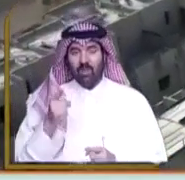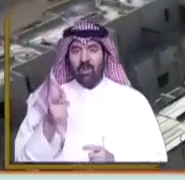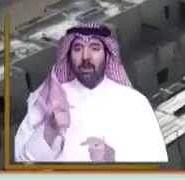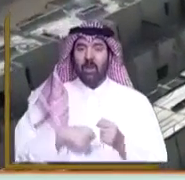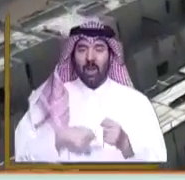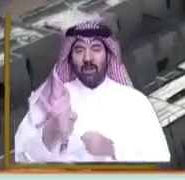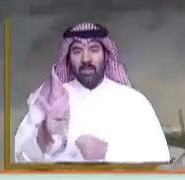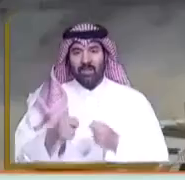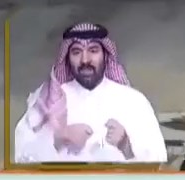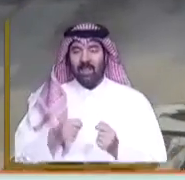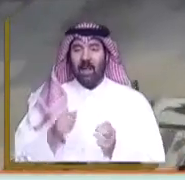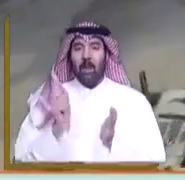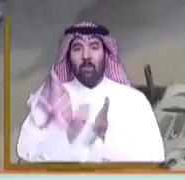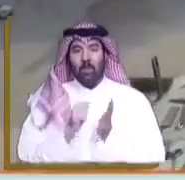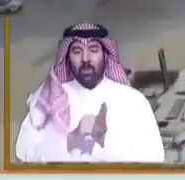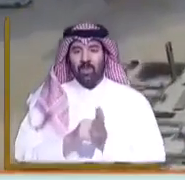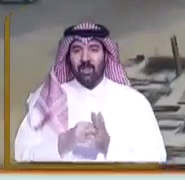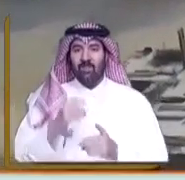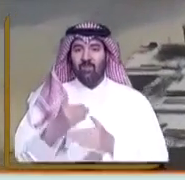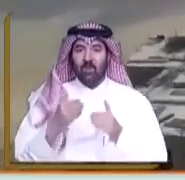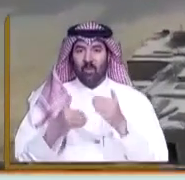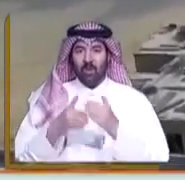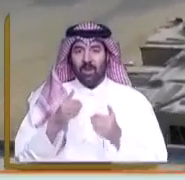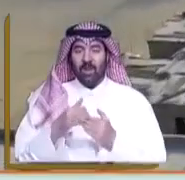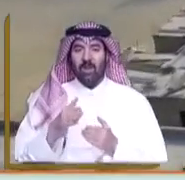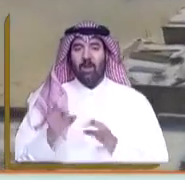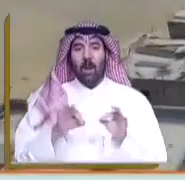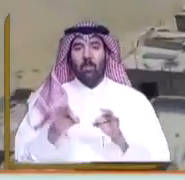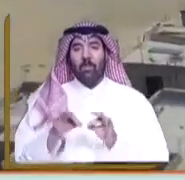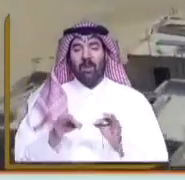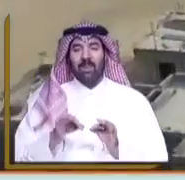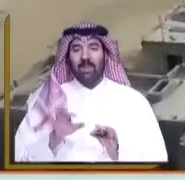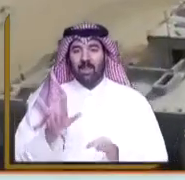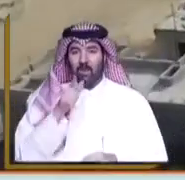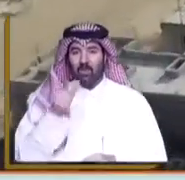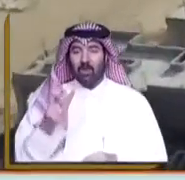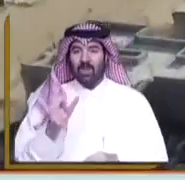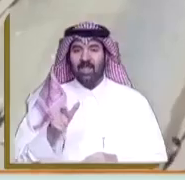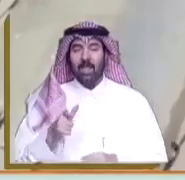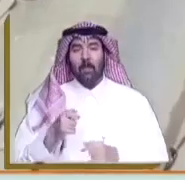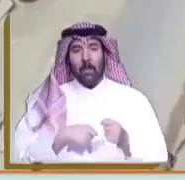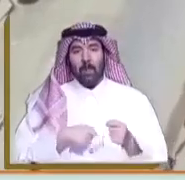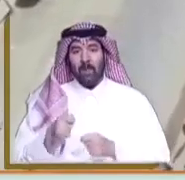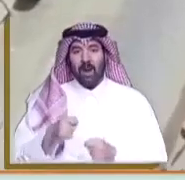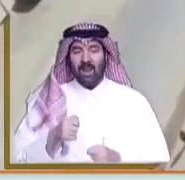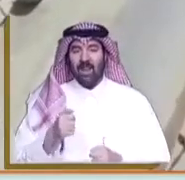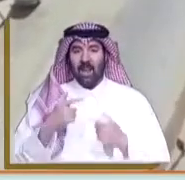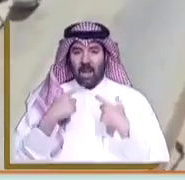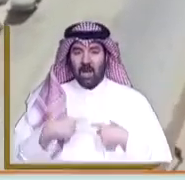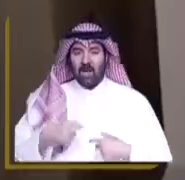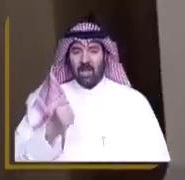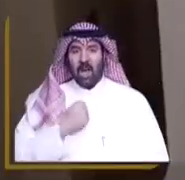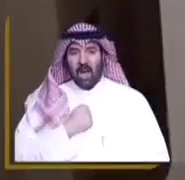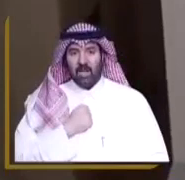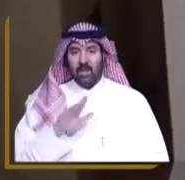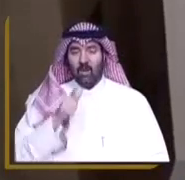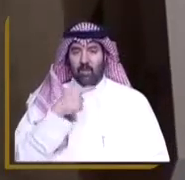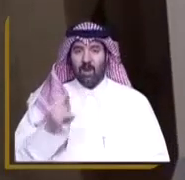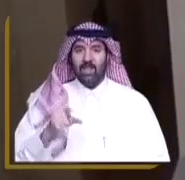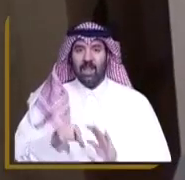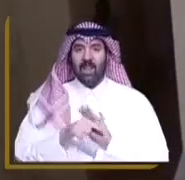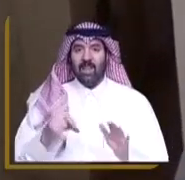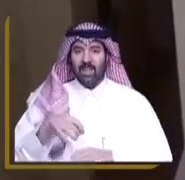المنازل والمستثمرين والمطورين والمهندسين، إضافة إلى ملاك العقارات والمهتمين بشكل عام